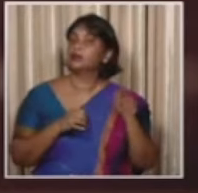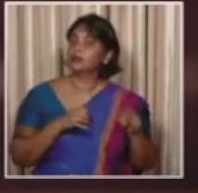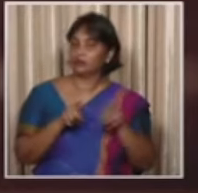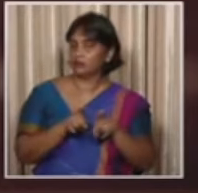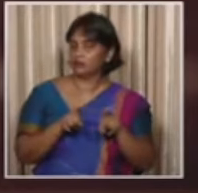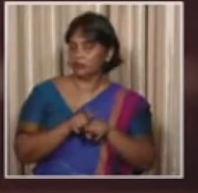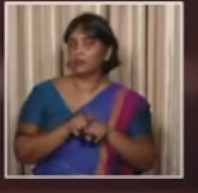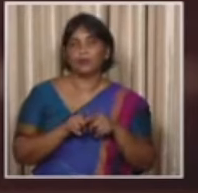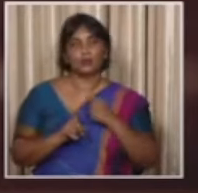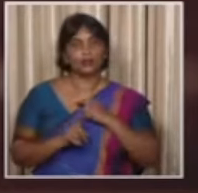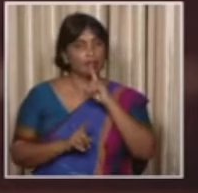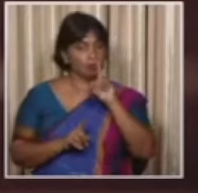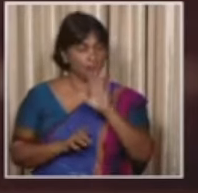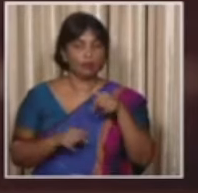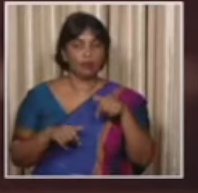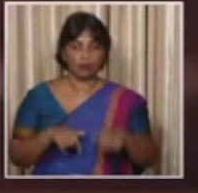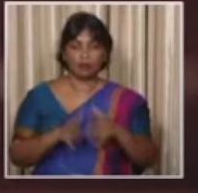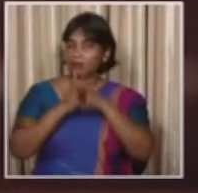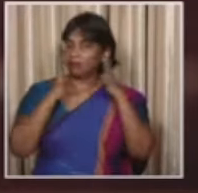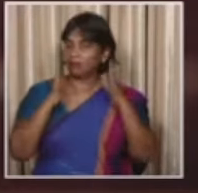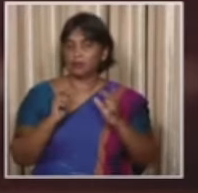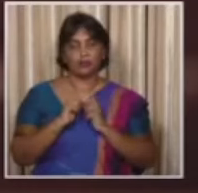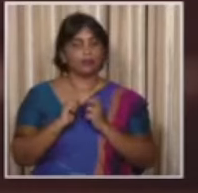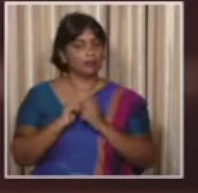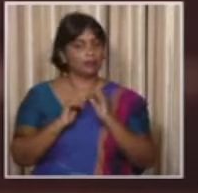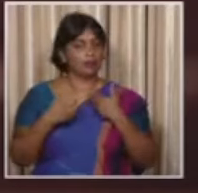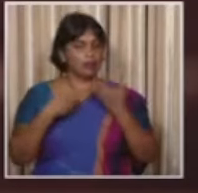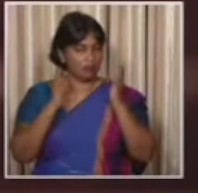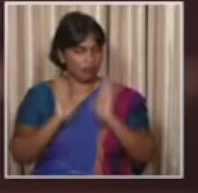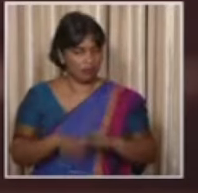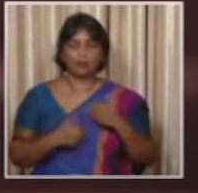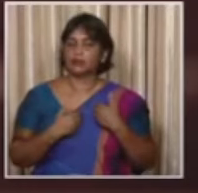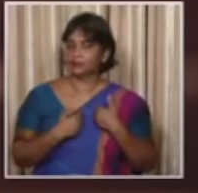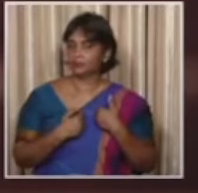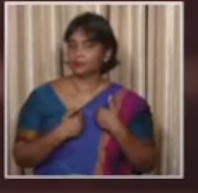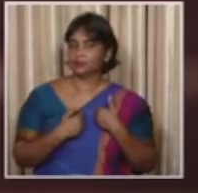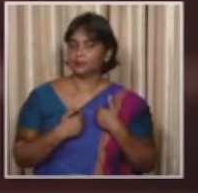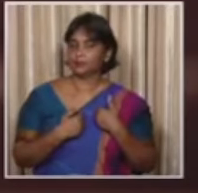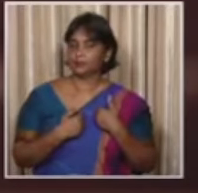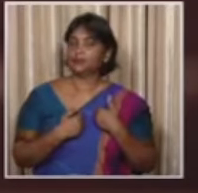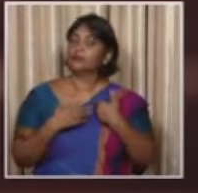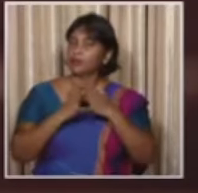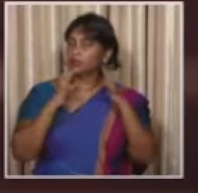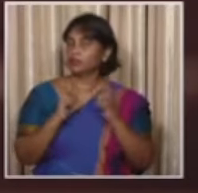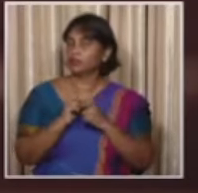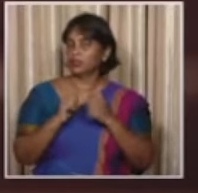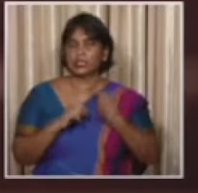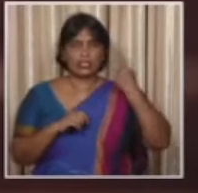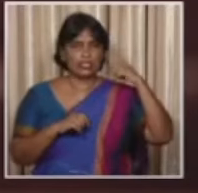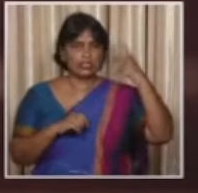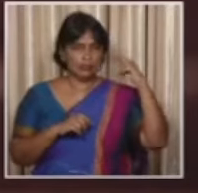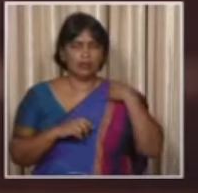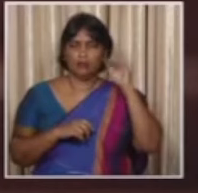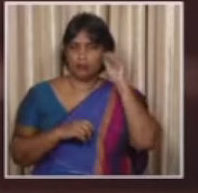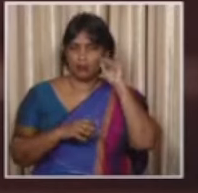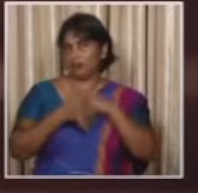එක්කම මම කියන්න ඕනේ දැන් මීට වඩා බරපතලම තත්ත්වයක් තියෙනවා. මම අවසාන කරන නියත කතානායකතුමනි, බරපතලම තත්ත්වය දැන් ඊයේ පෙරේද මම අහගෙන